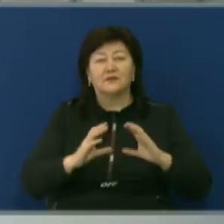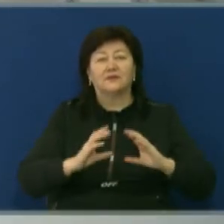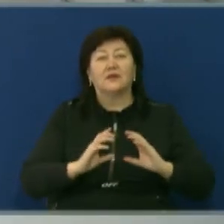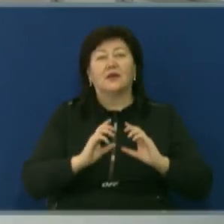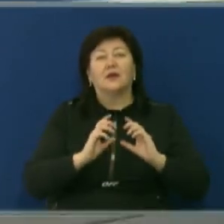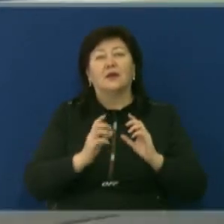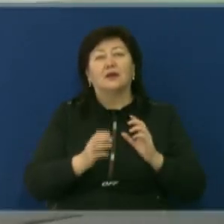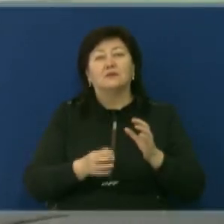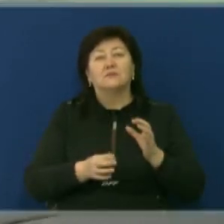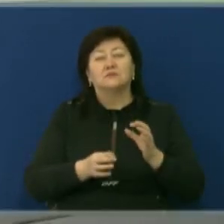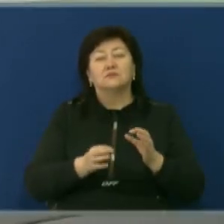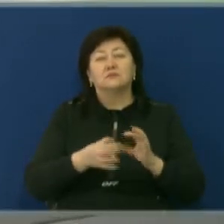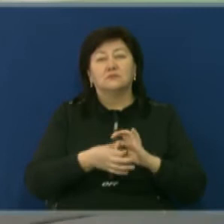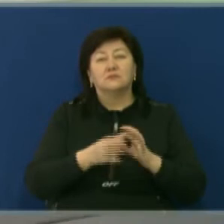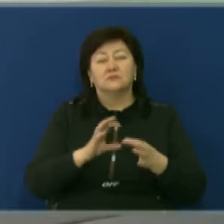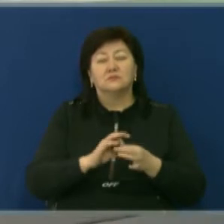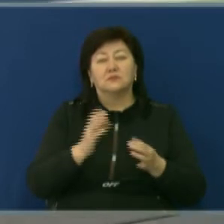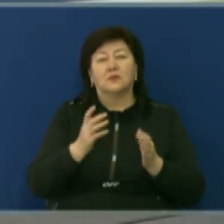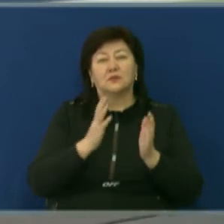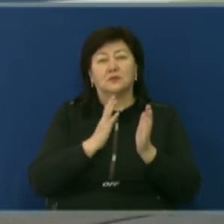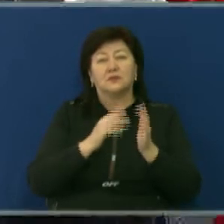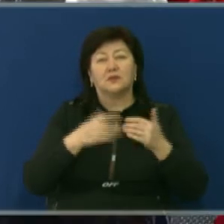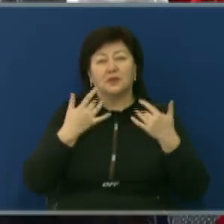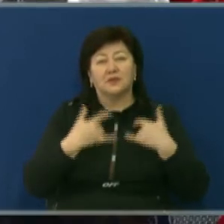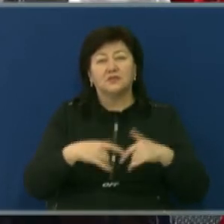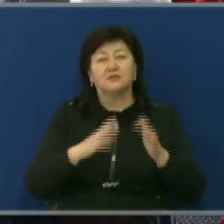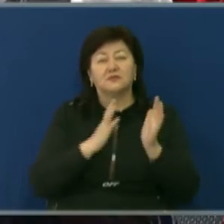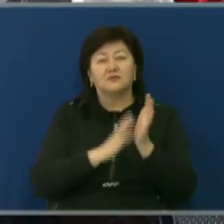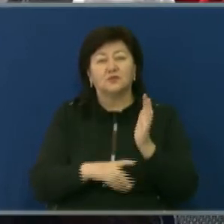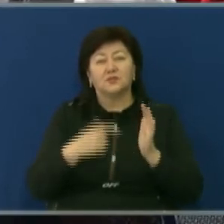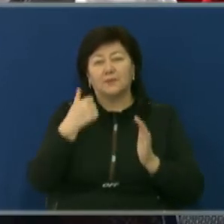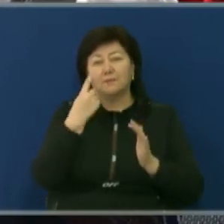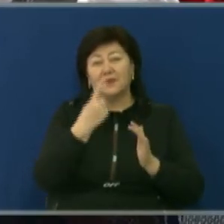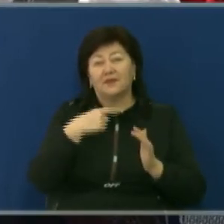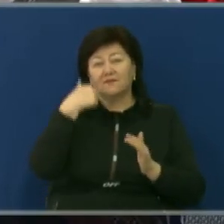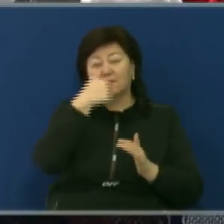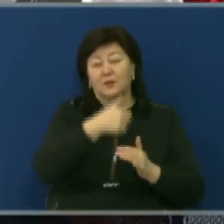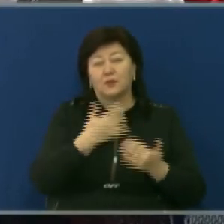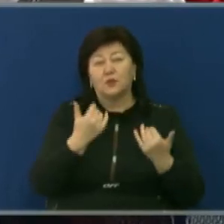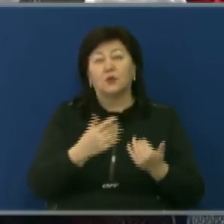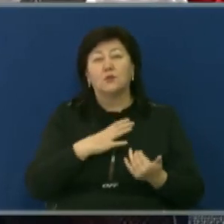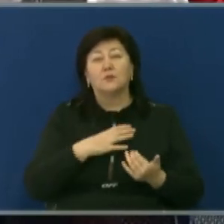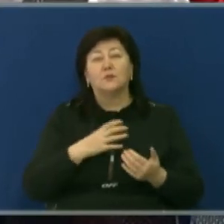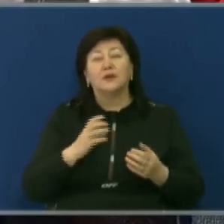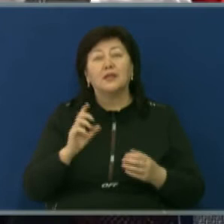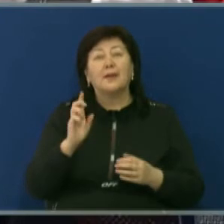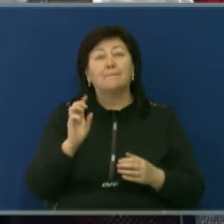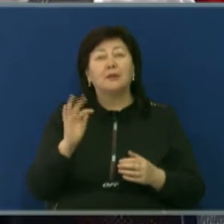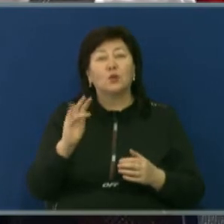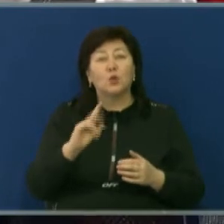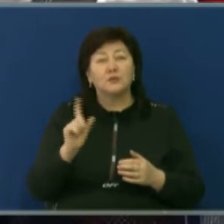что Руслан родился в 1991 году в городе Усть-Каменогорск. Стал бронзовым призером чемпионата Азии по